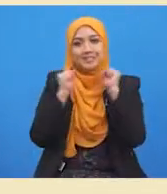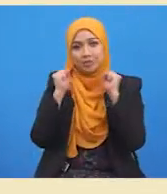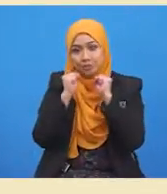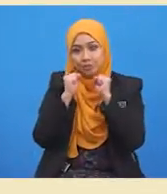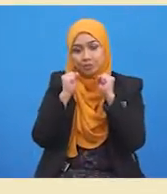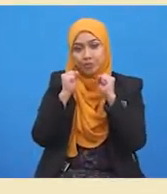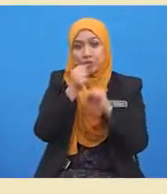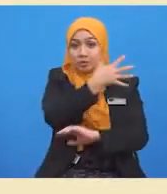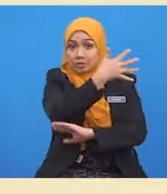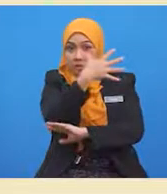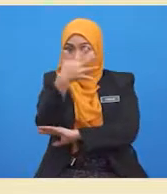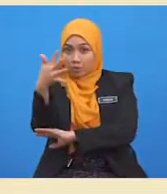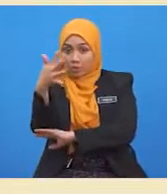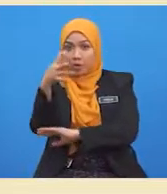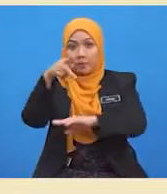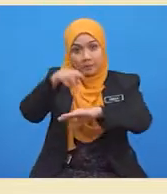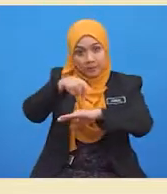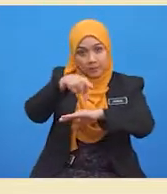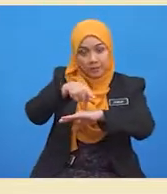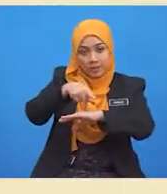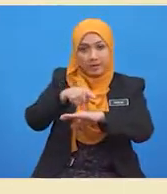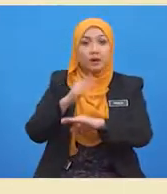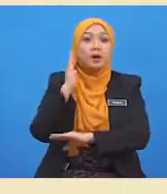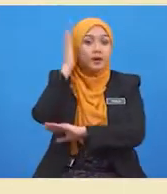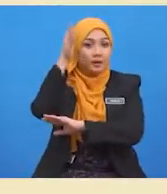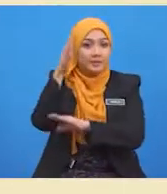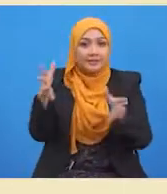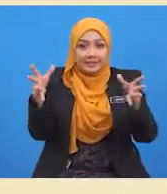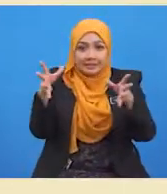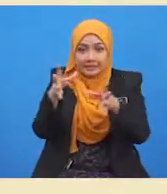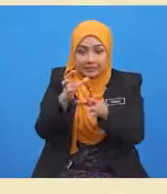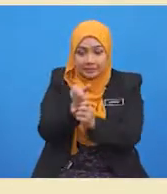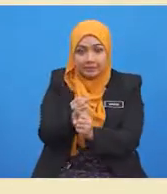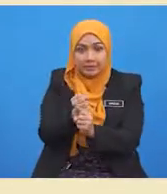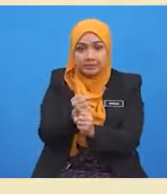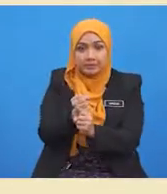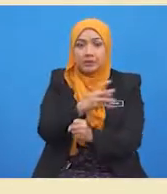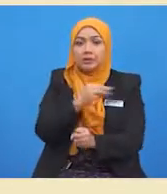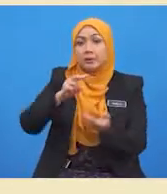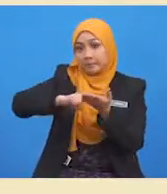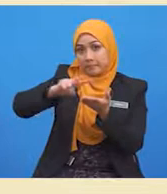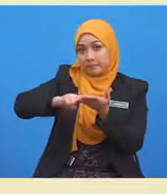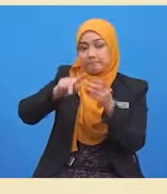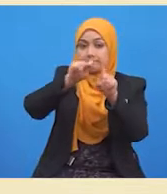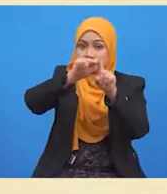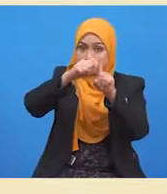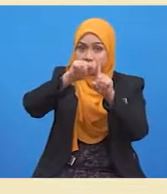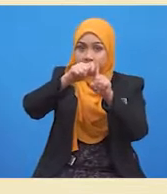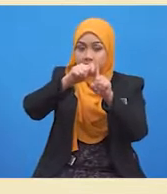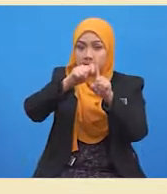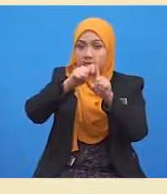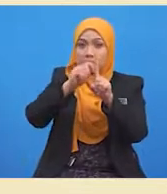jalur piro akan mengecut dan bacaan termometer akan